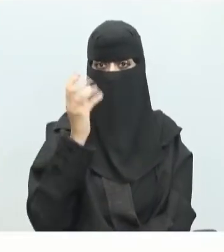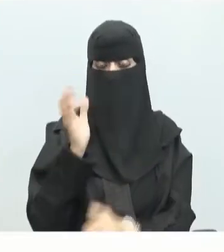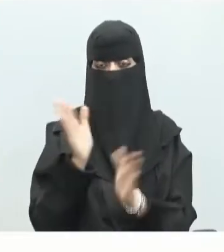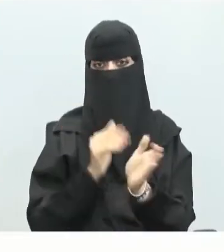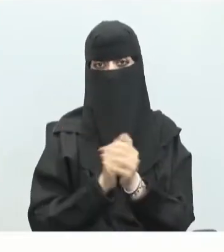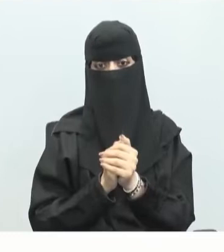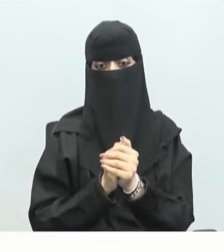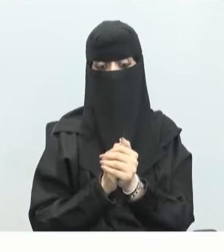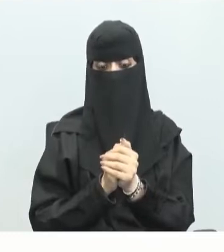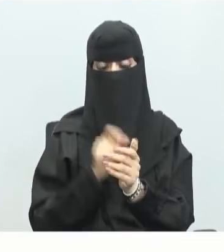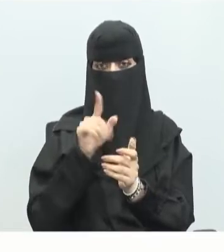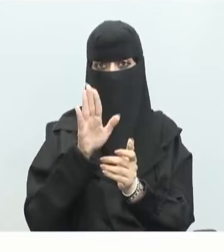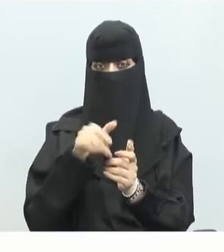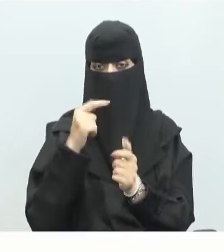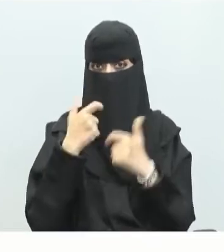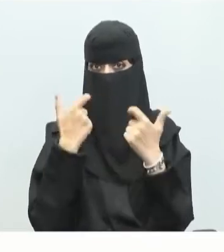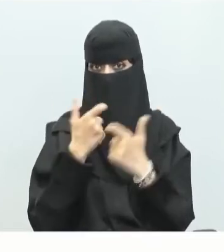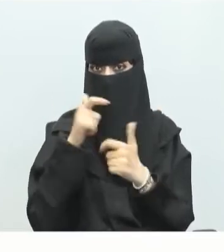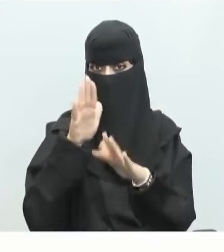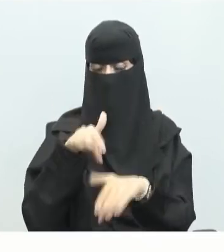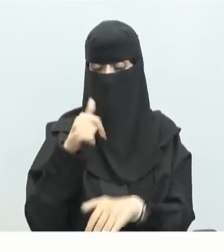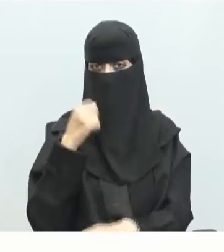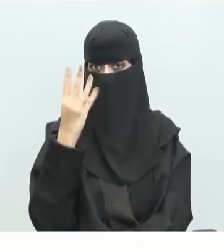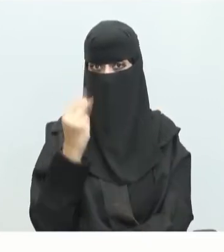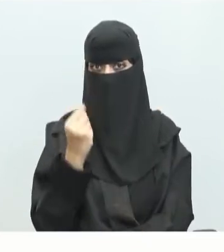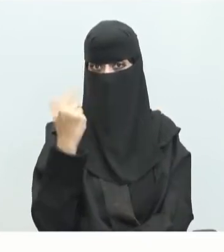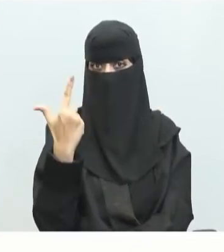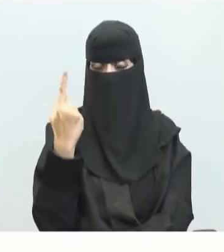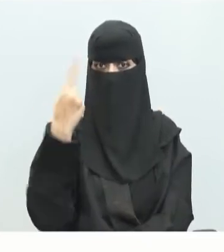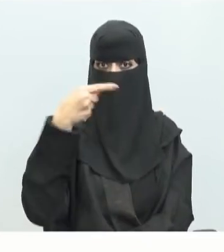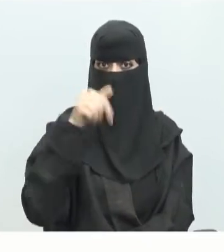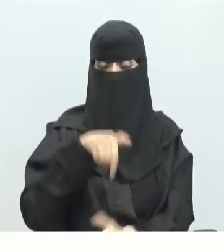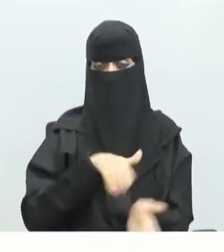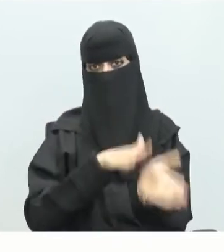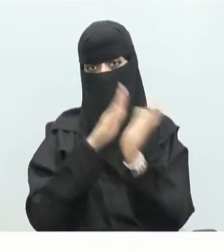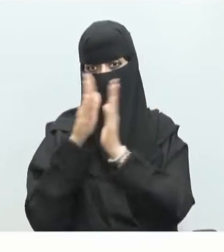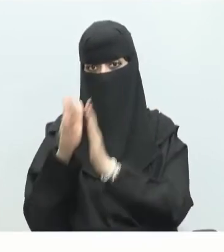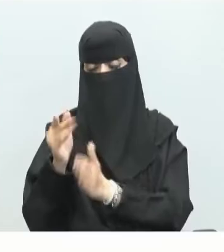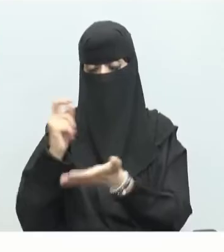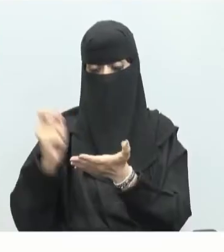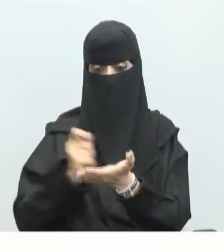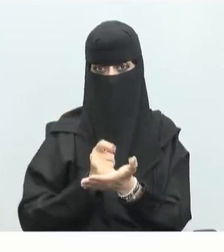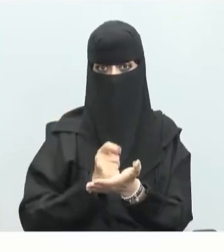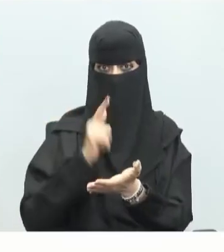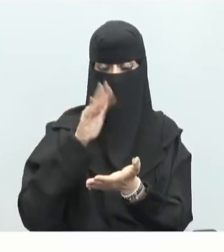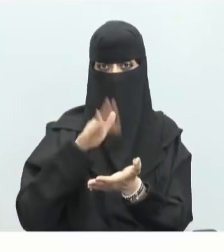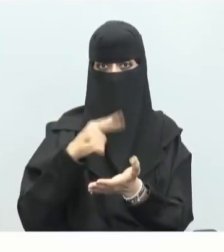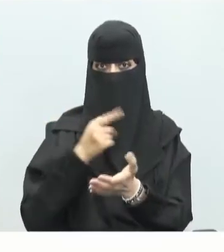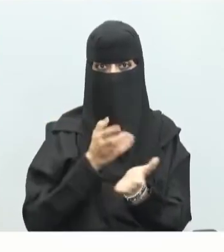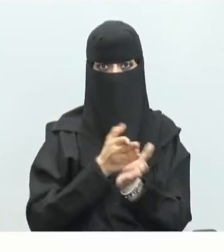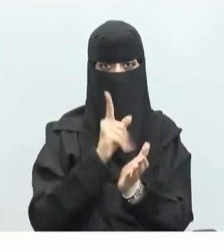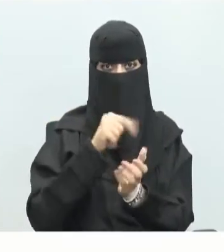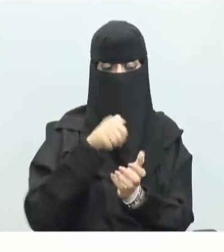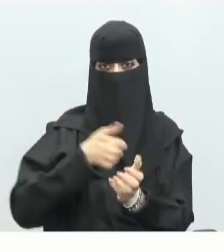وليها العدد واحد نلاحظ هنا العدد 17 ننتقل الى كتابه عن طريق